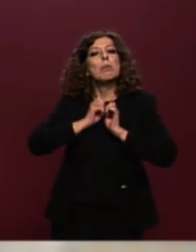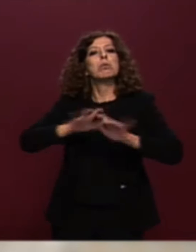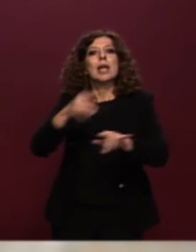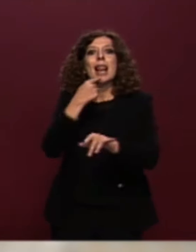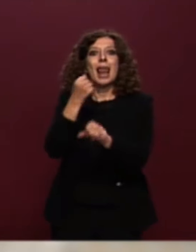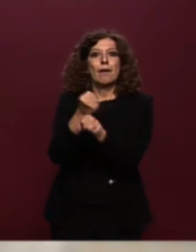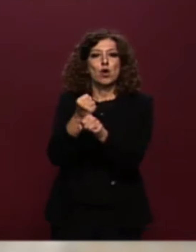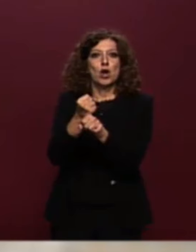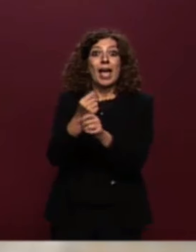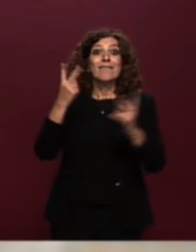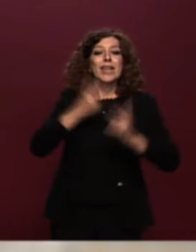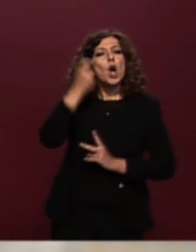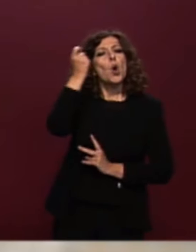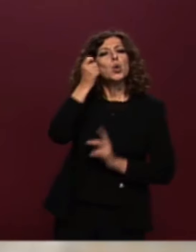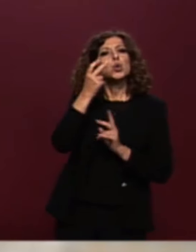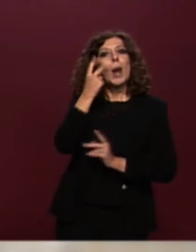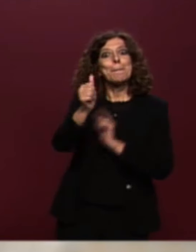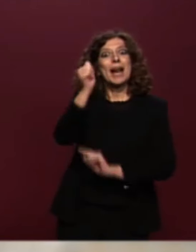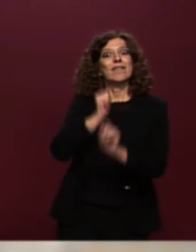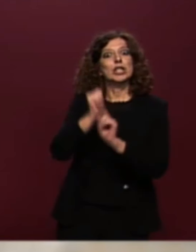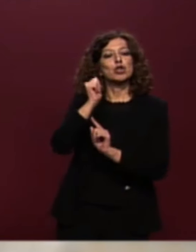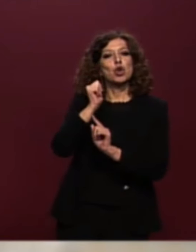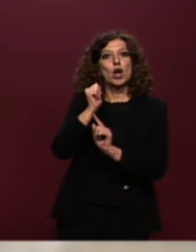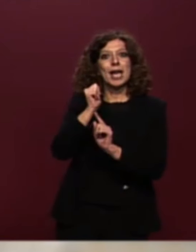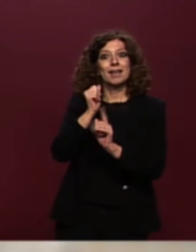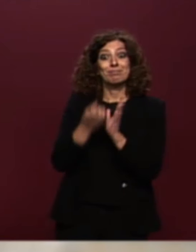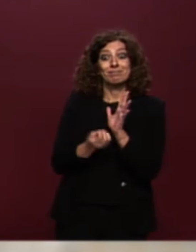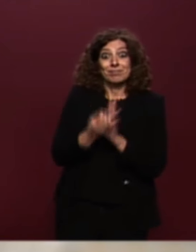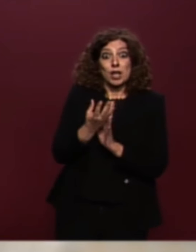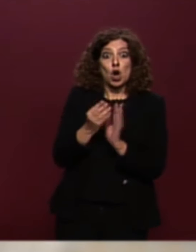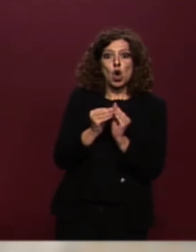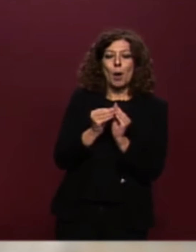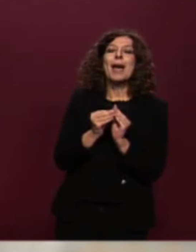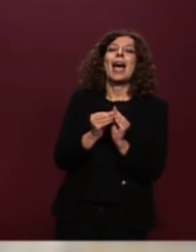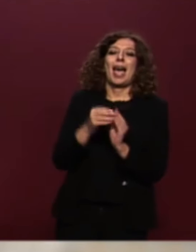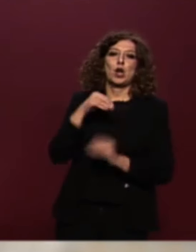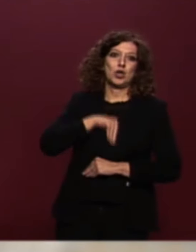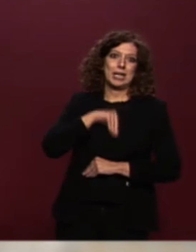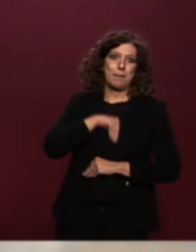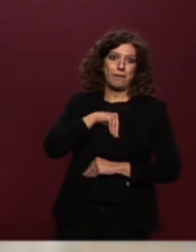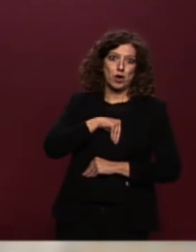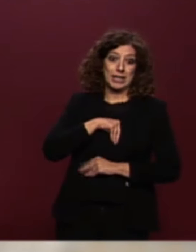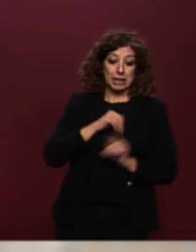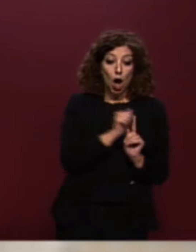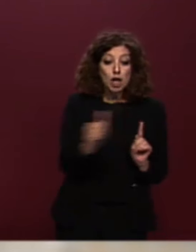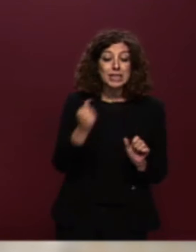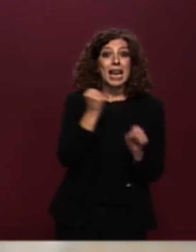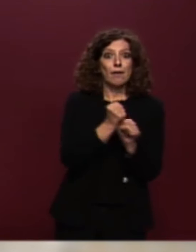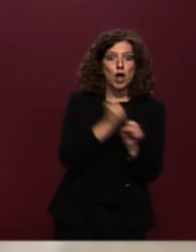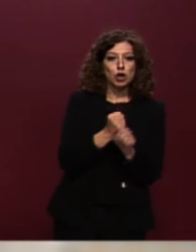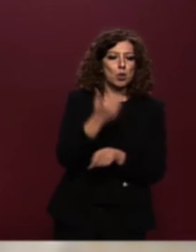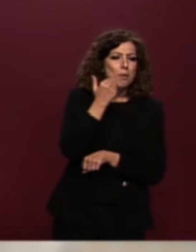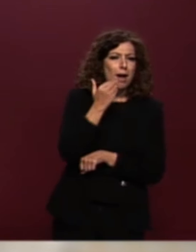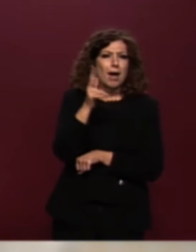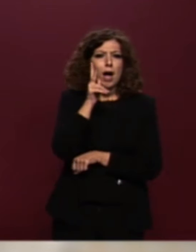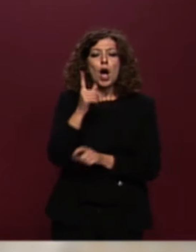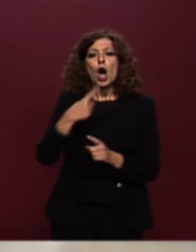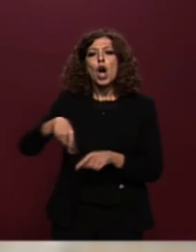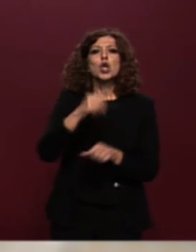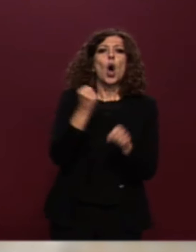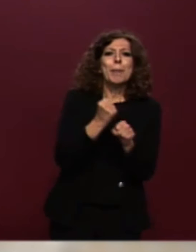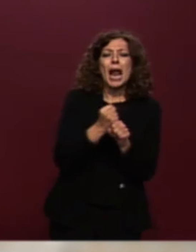vera cultura della prevenzione nasce innanzitutto dalla consapevolezza. Ogni lavoratore e lavoratrice, ogni operaio,